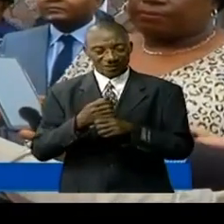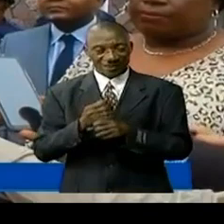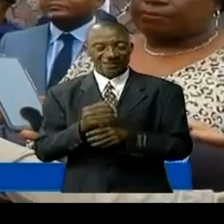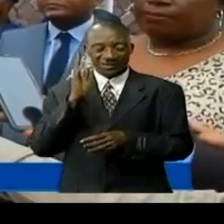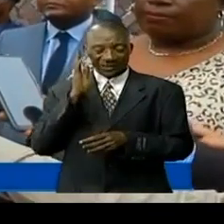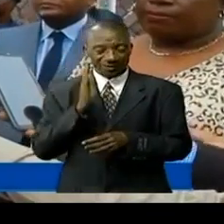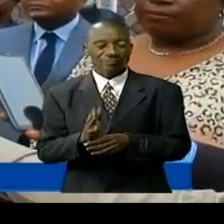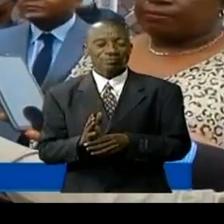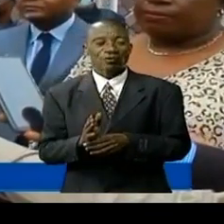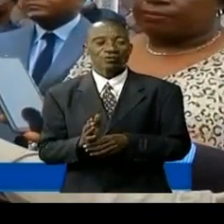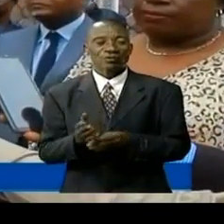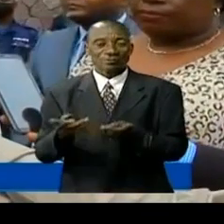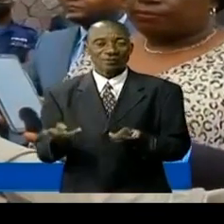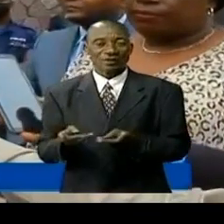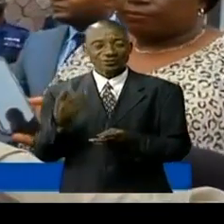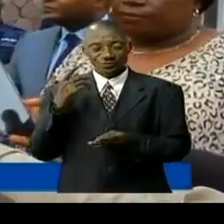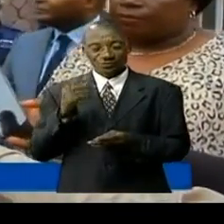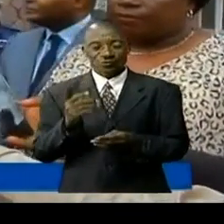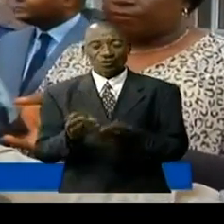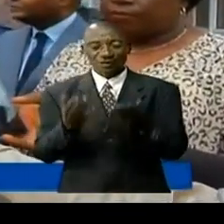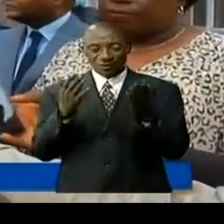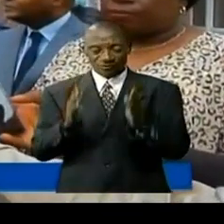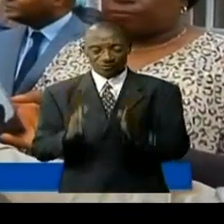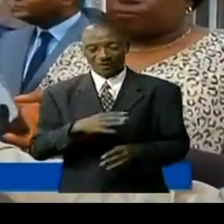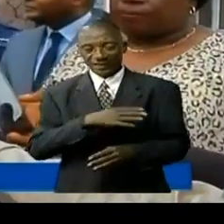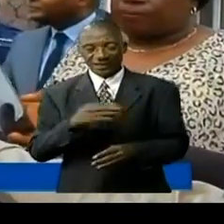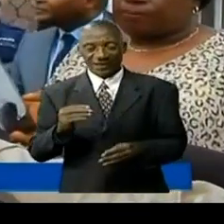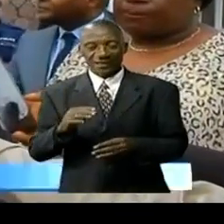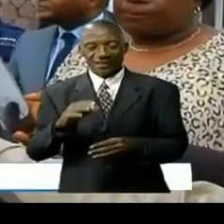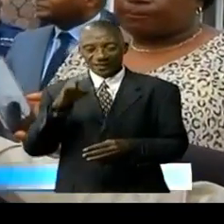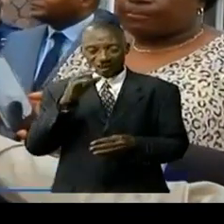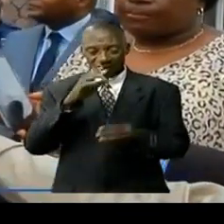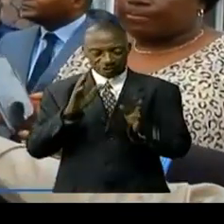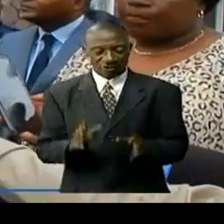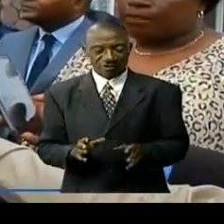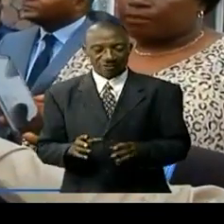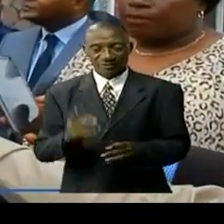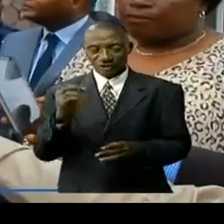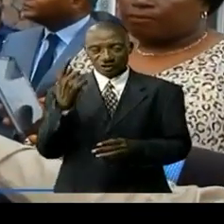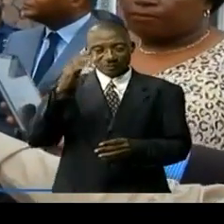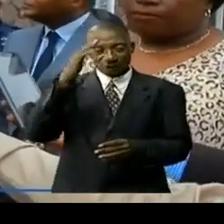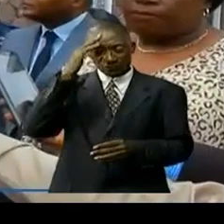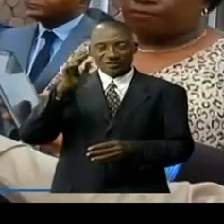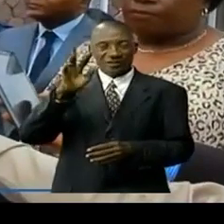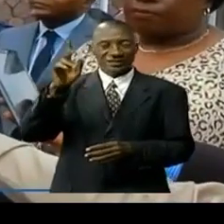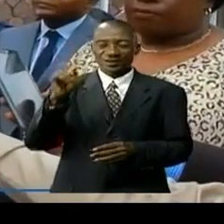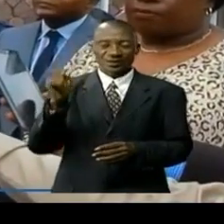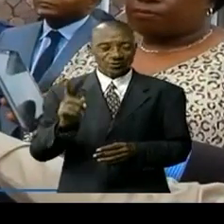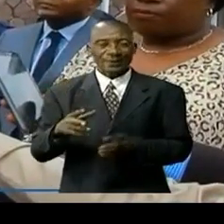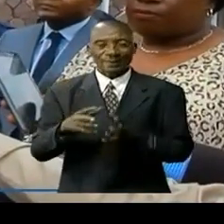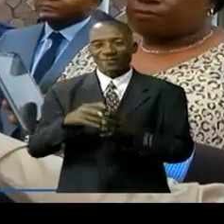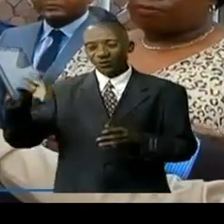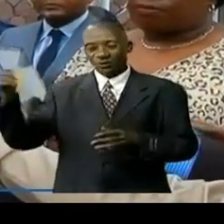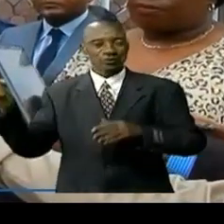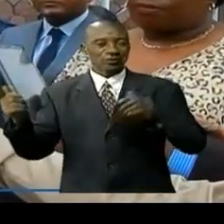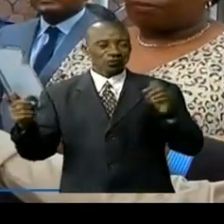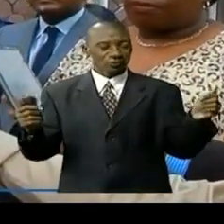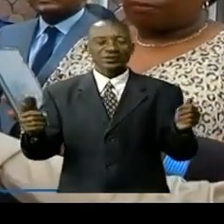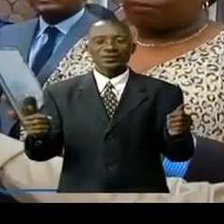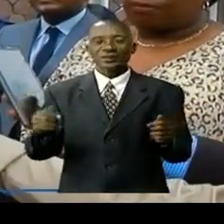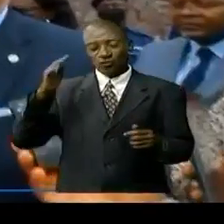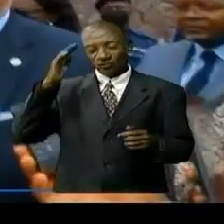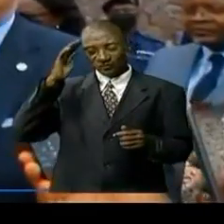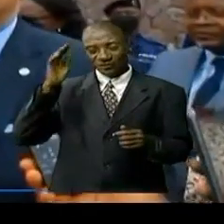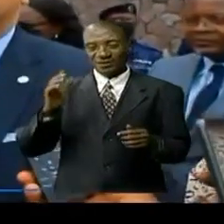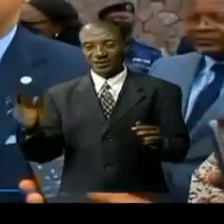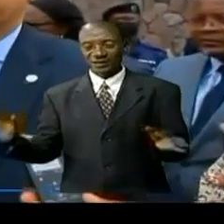étudiants et pour les enseignants-chercheurs de cette université, mais aussi de toutes les universités qui veulent venir et collaborer avec l'université de Kinshasa. Nous allons